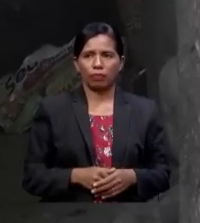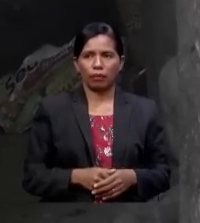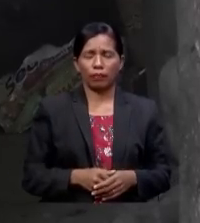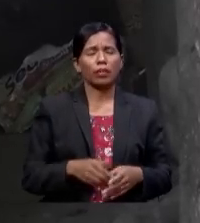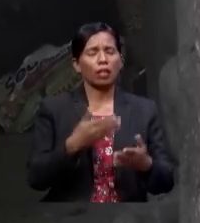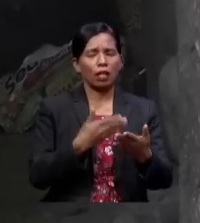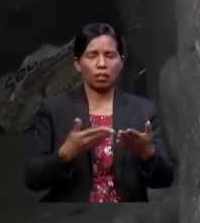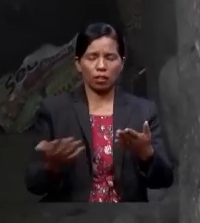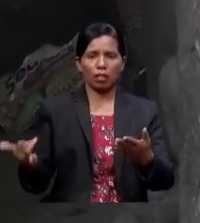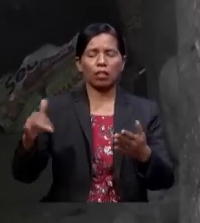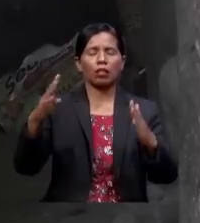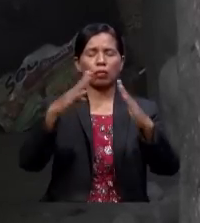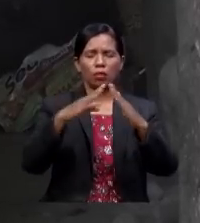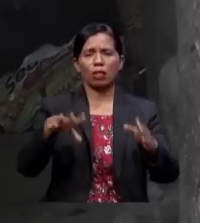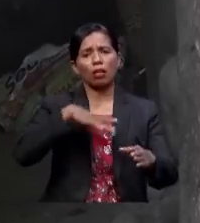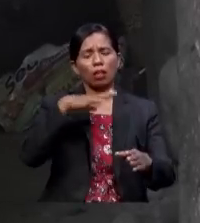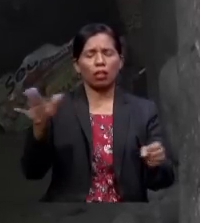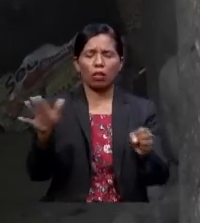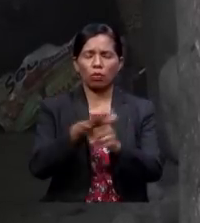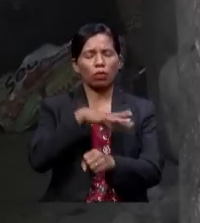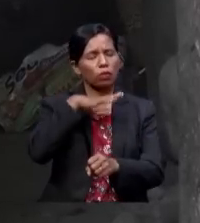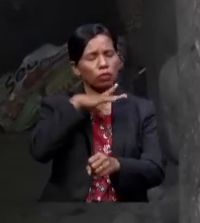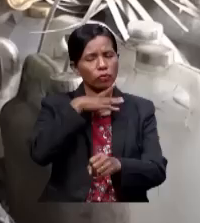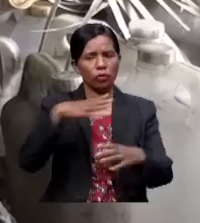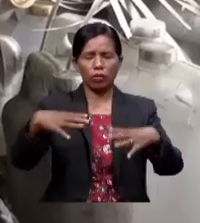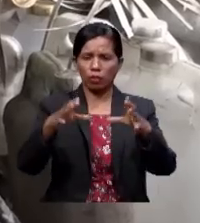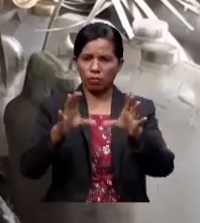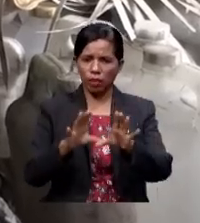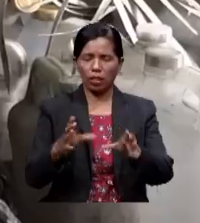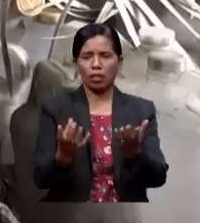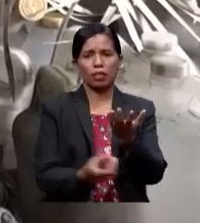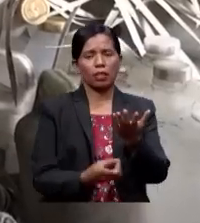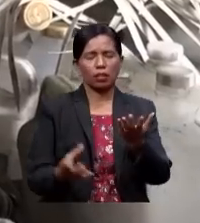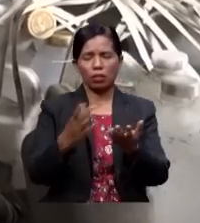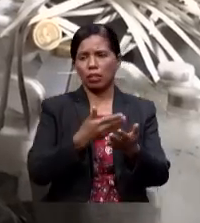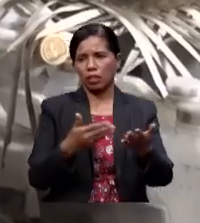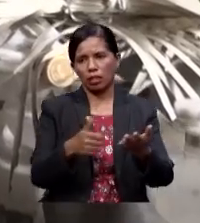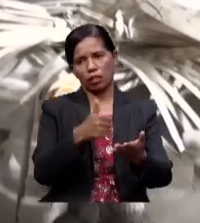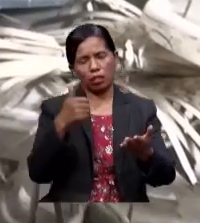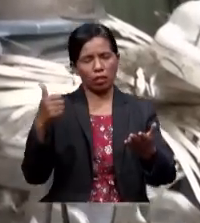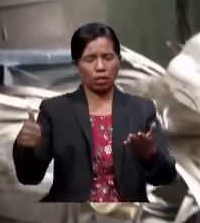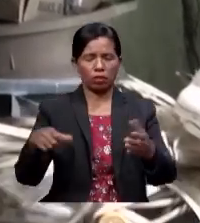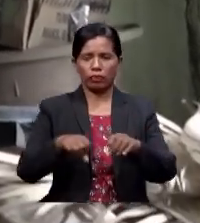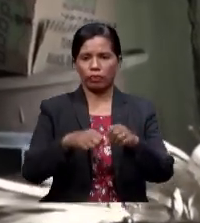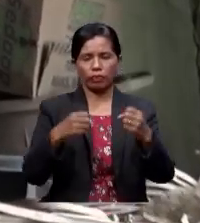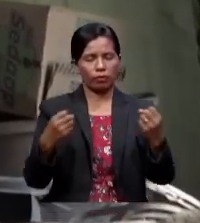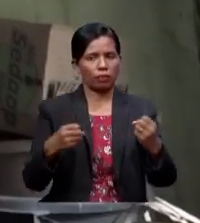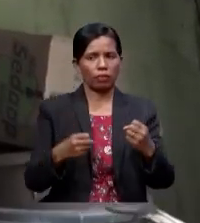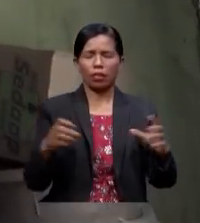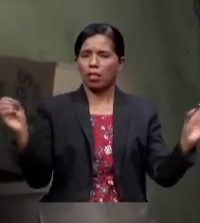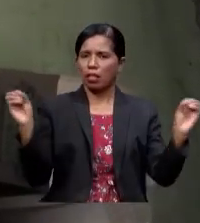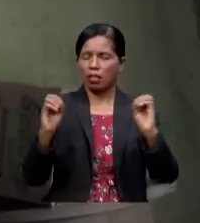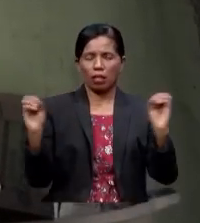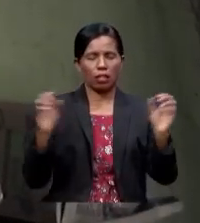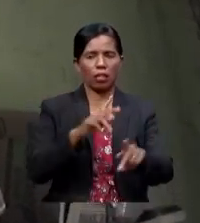Sasangu malaran sira na konho foer, bikang, sanan, tasu no sasang sira seluk malahu kotu. La iha e